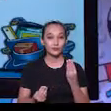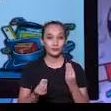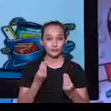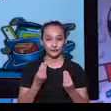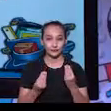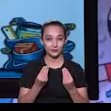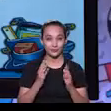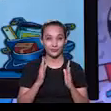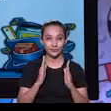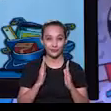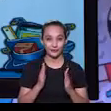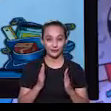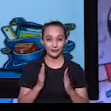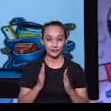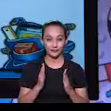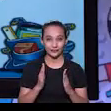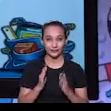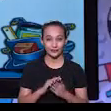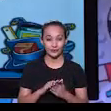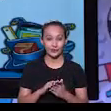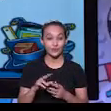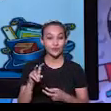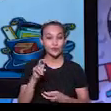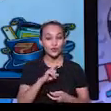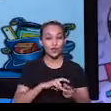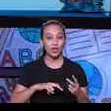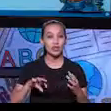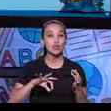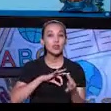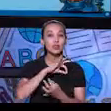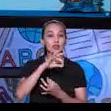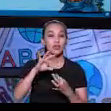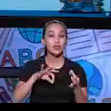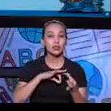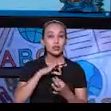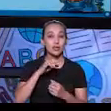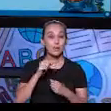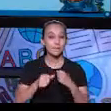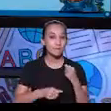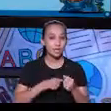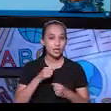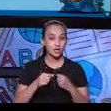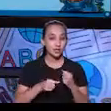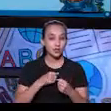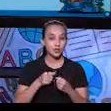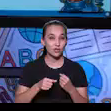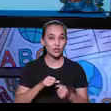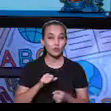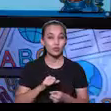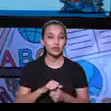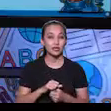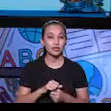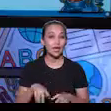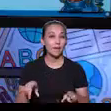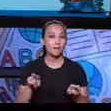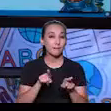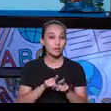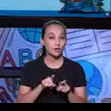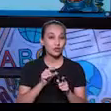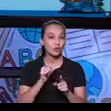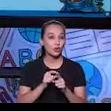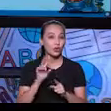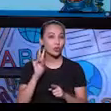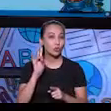Поиграем игру. Найди лишнее. Бегал, убежал, прибежал,